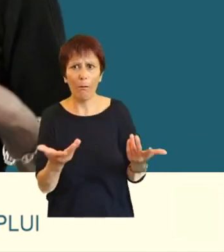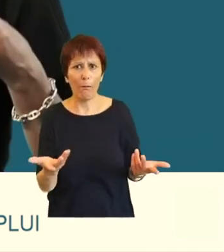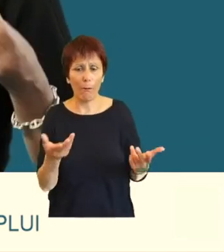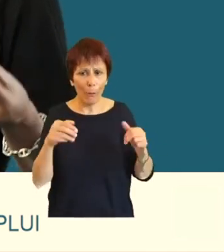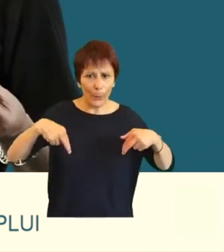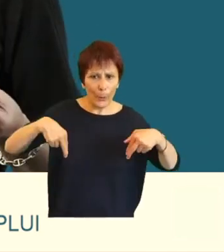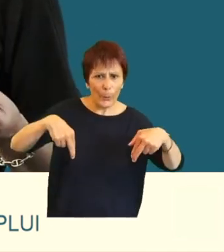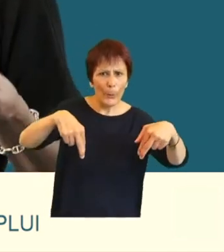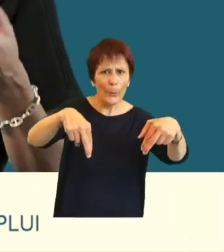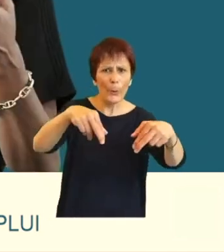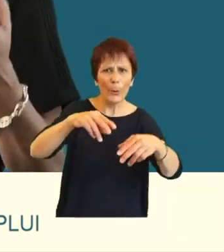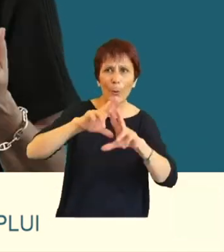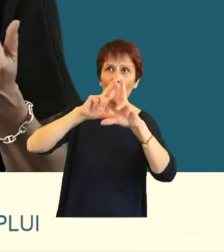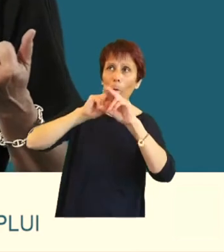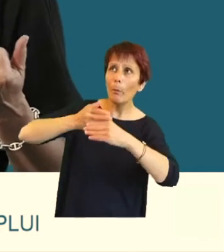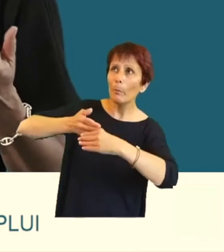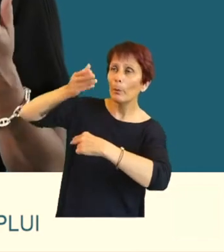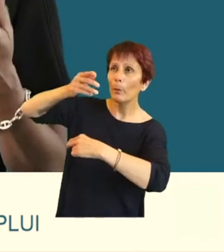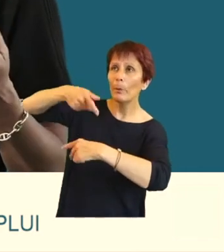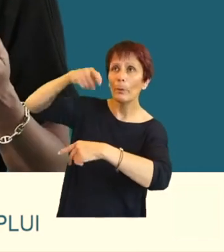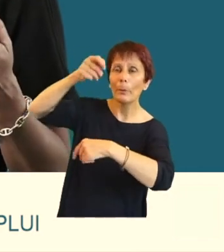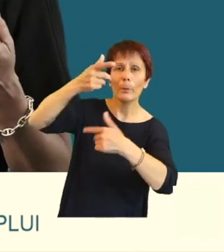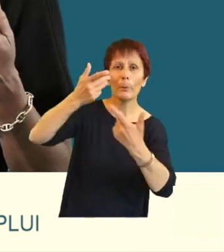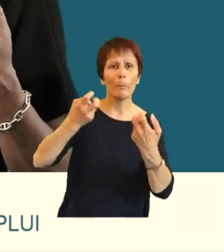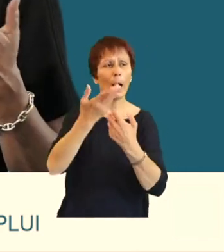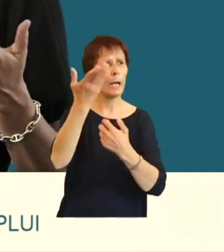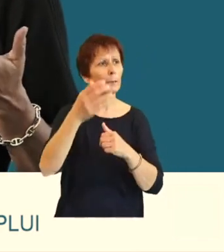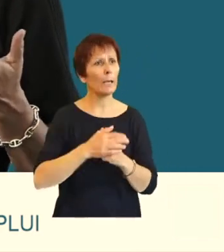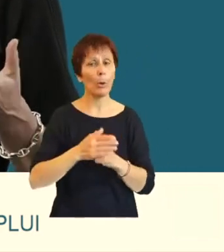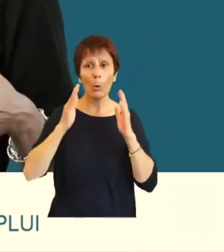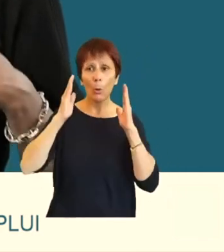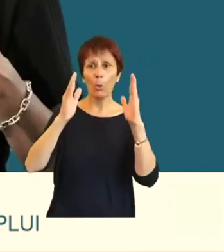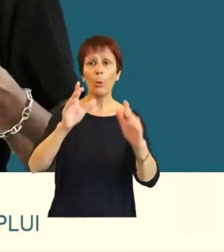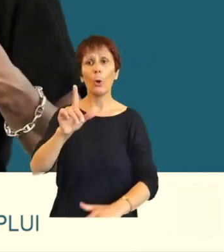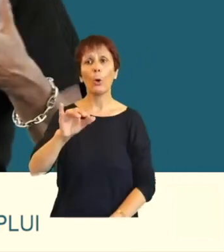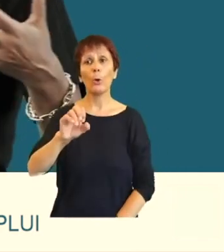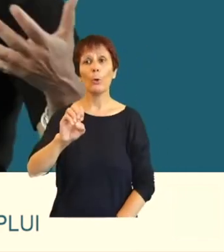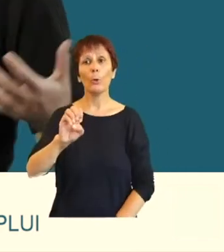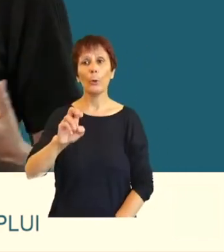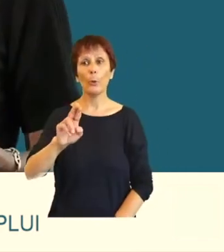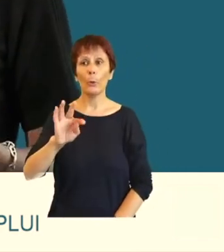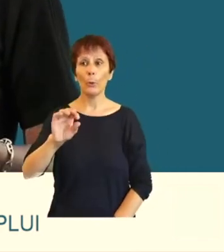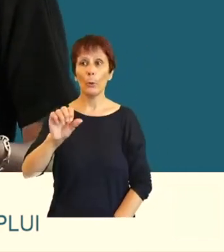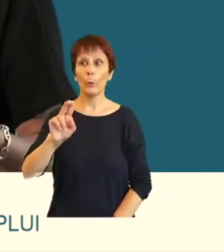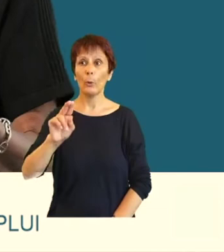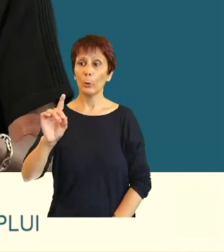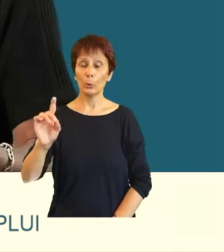rues complètement ravalées, et je prends par exemple le cours Liotto, l'espace a